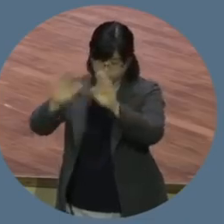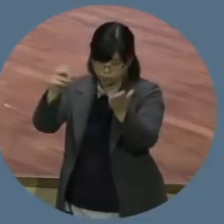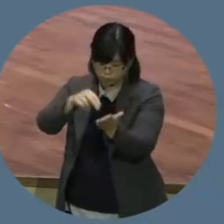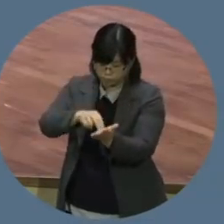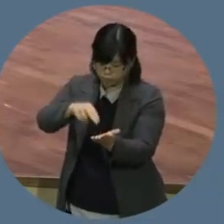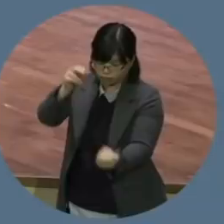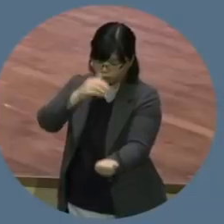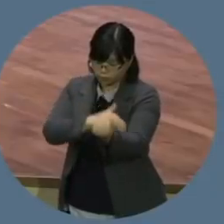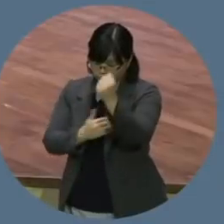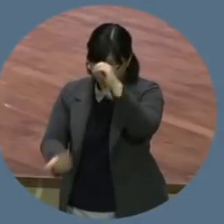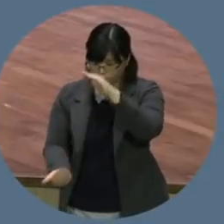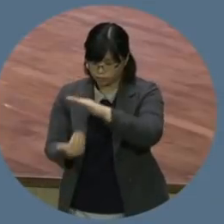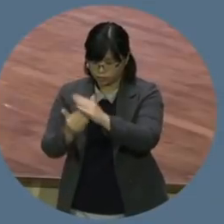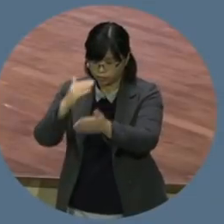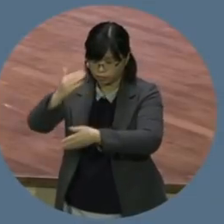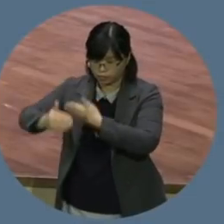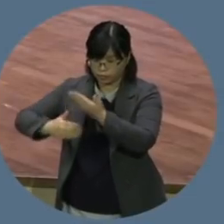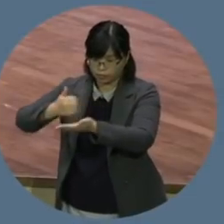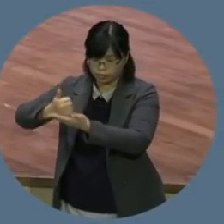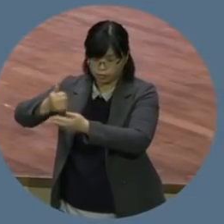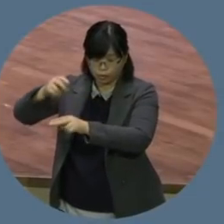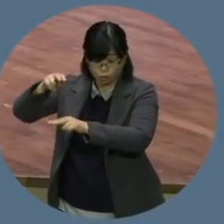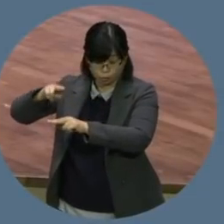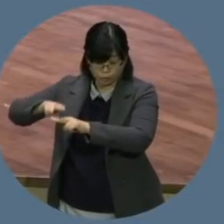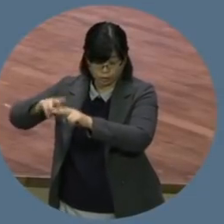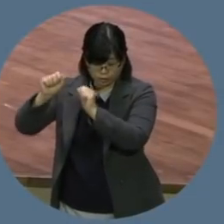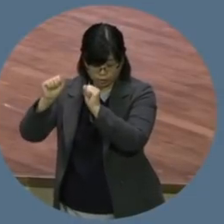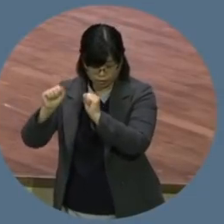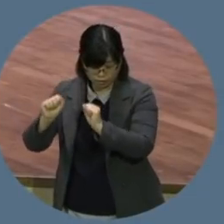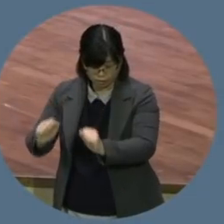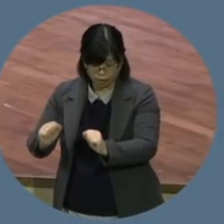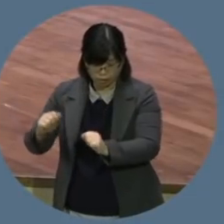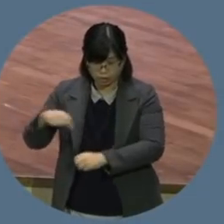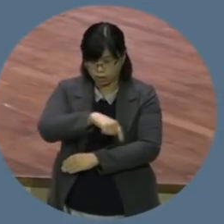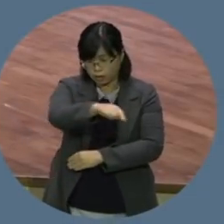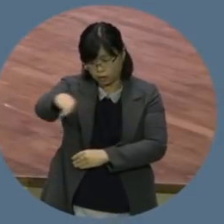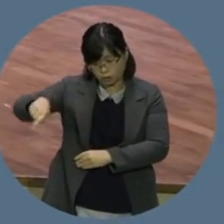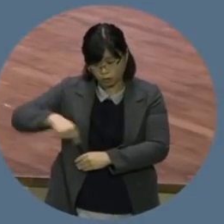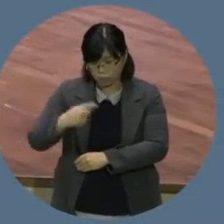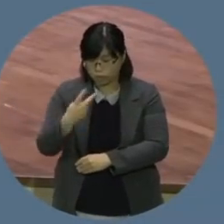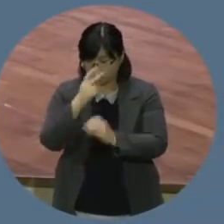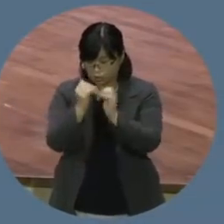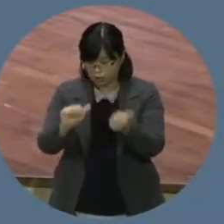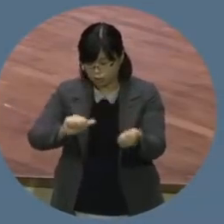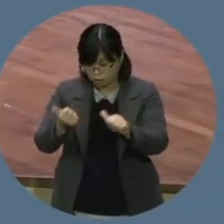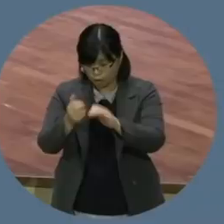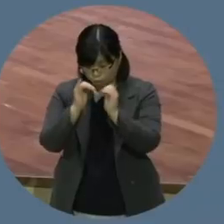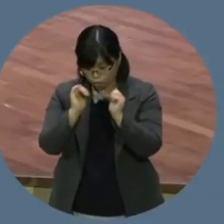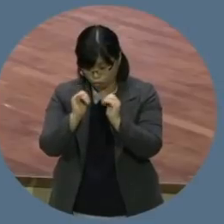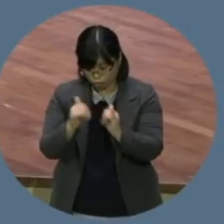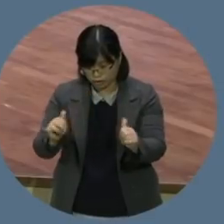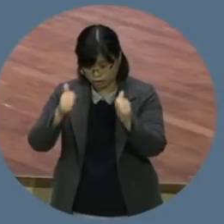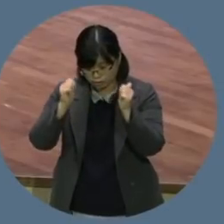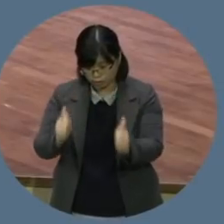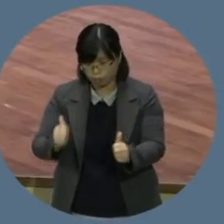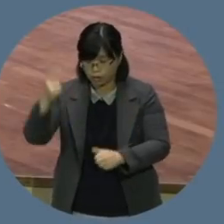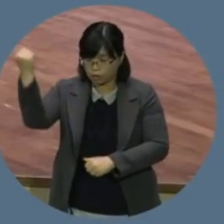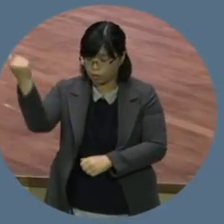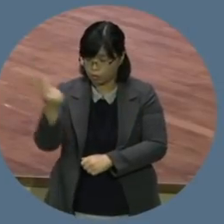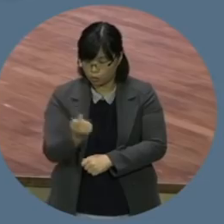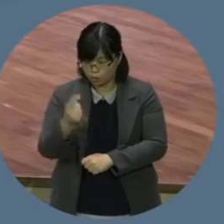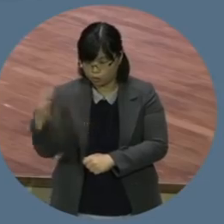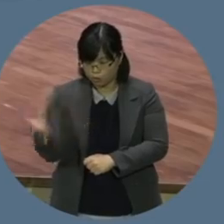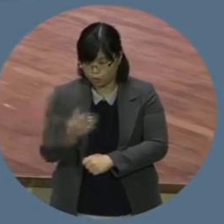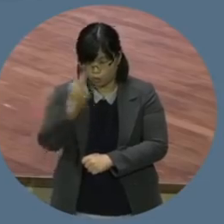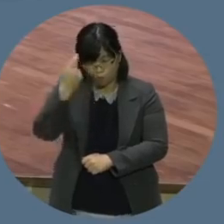살아나시며 하늘에 오르사 전능하신 하나님 우편에 앉아 계시다가 저희로서 산자와 죽은 자를